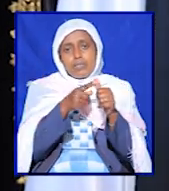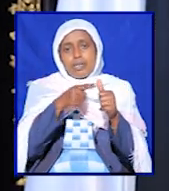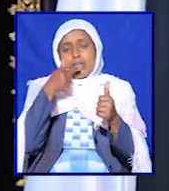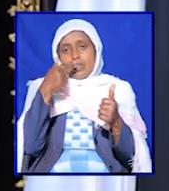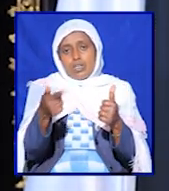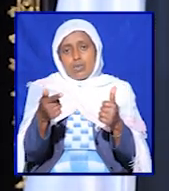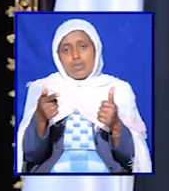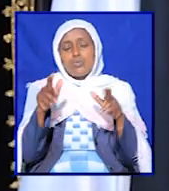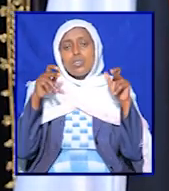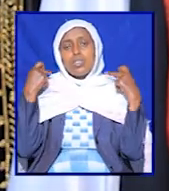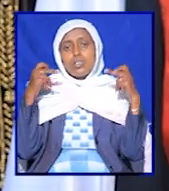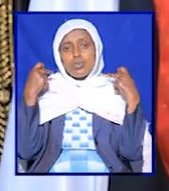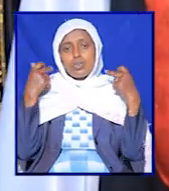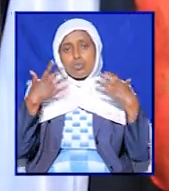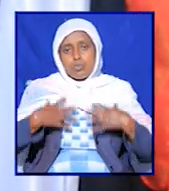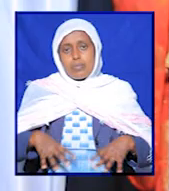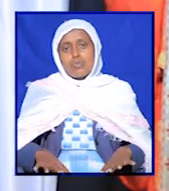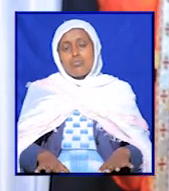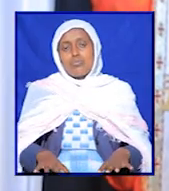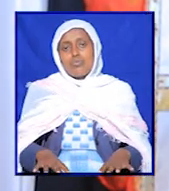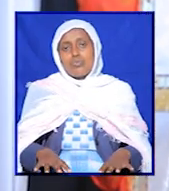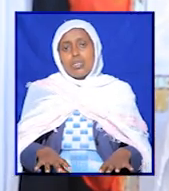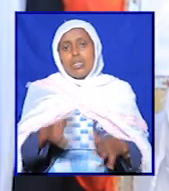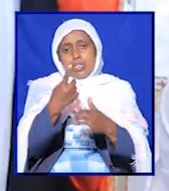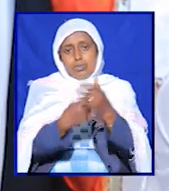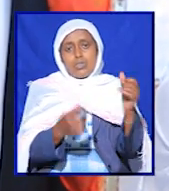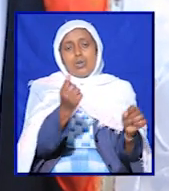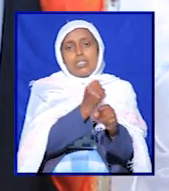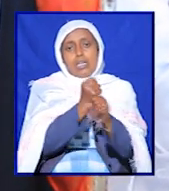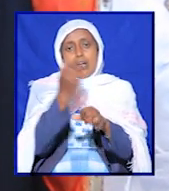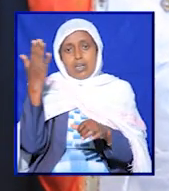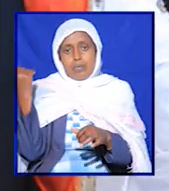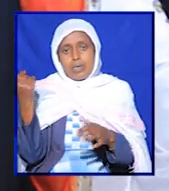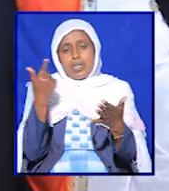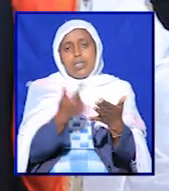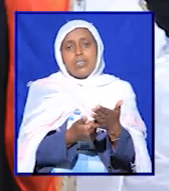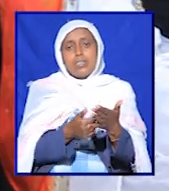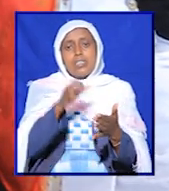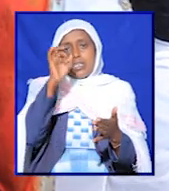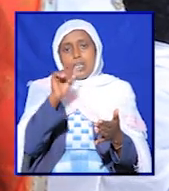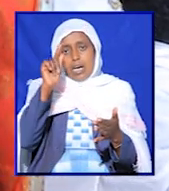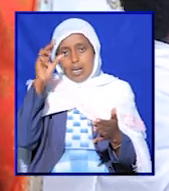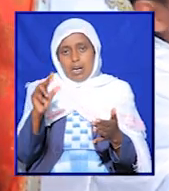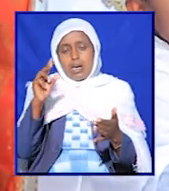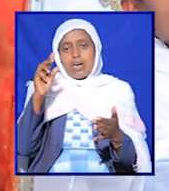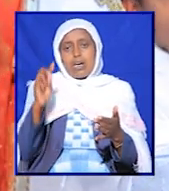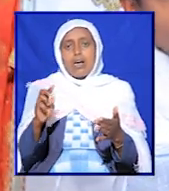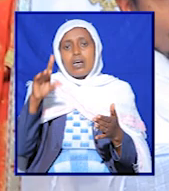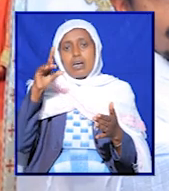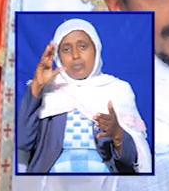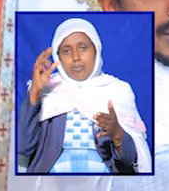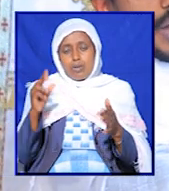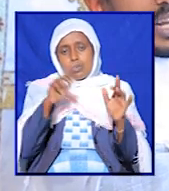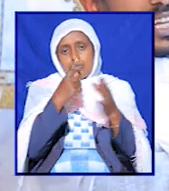ቅድም እንዳልኳችሁ የዲያቆናቱ ቀሚሱ ለብቻ ሆኖ ይሰራ ነበረ። እነዚህ ላንቃዎቹ ካባ ላንቃዎቹ ደግሞ ለብቻ